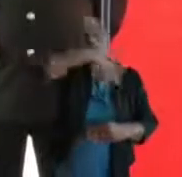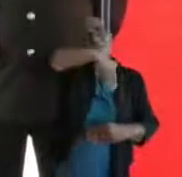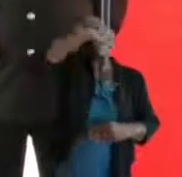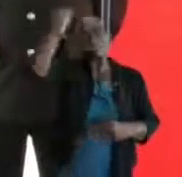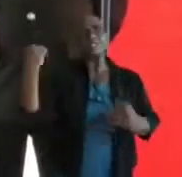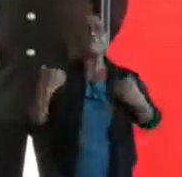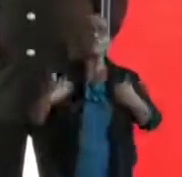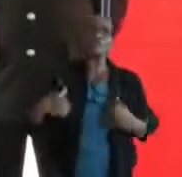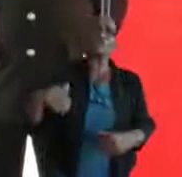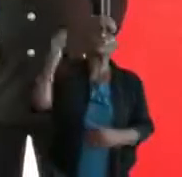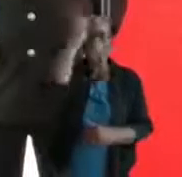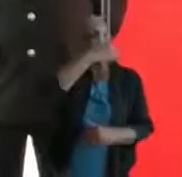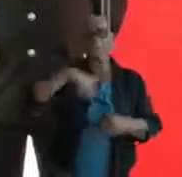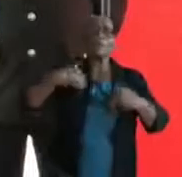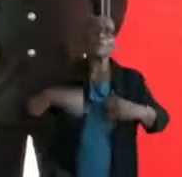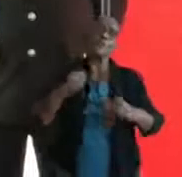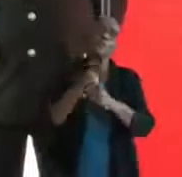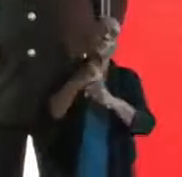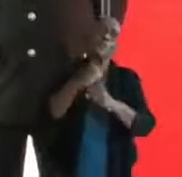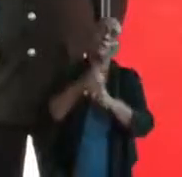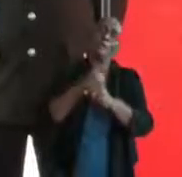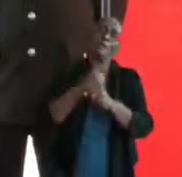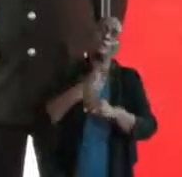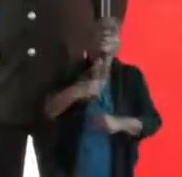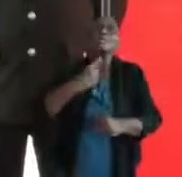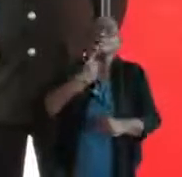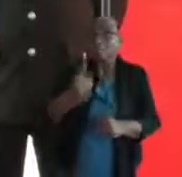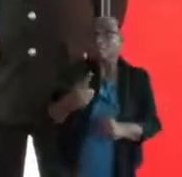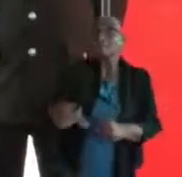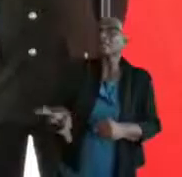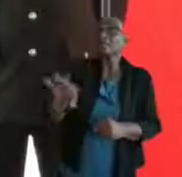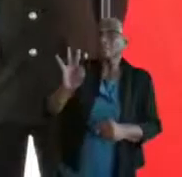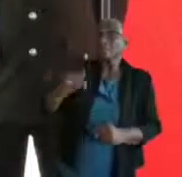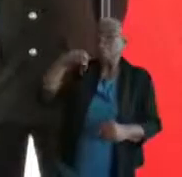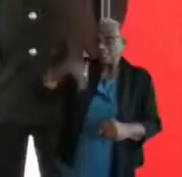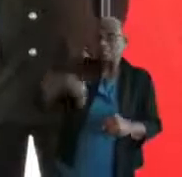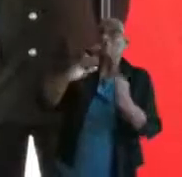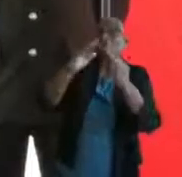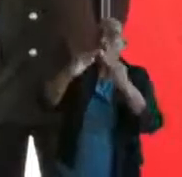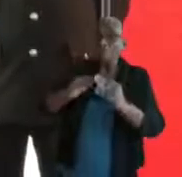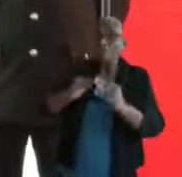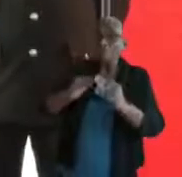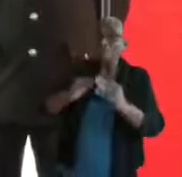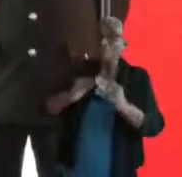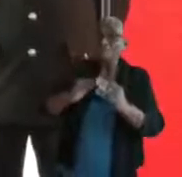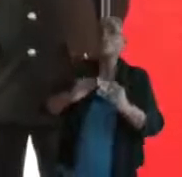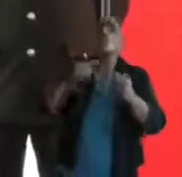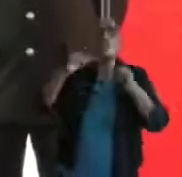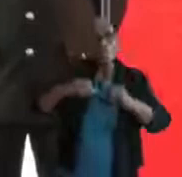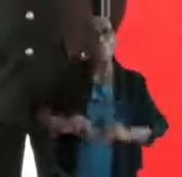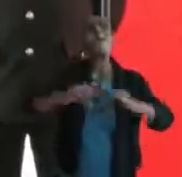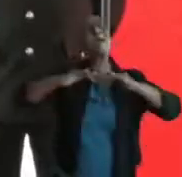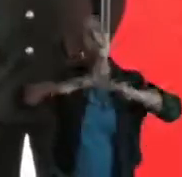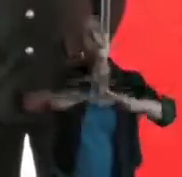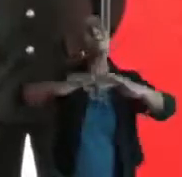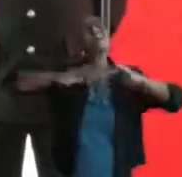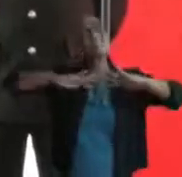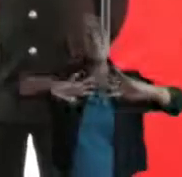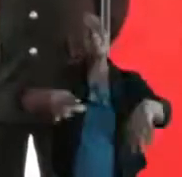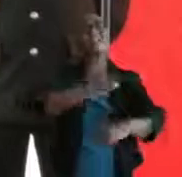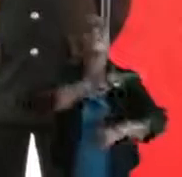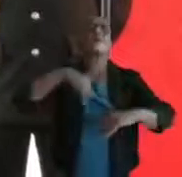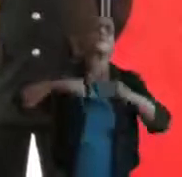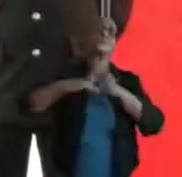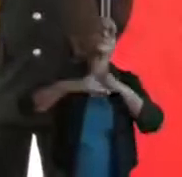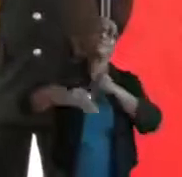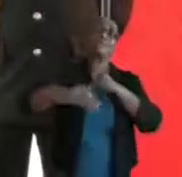belang ik zei het al bij een verkiezing in dit huis hoe zit die konden reboul